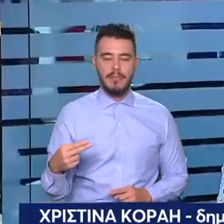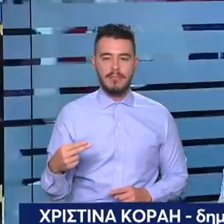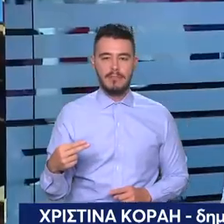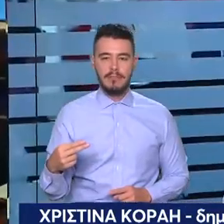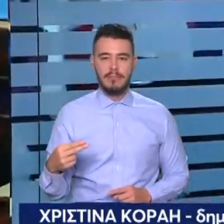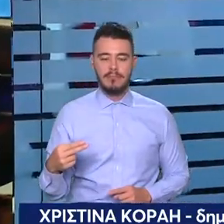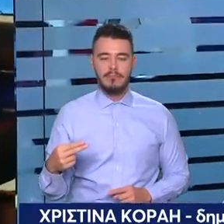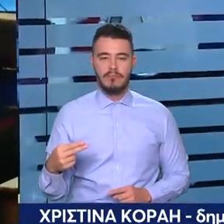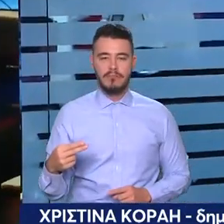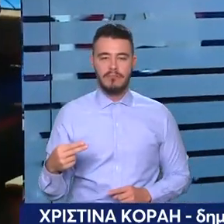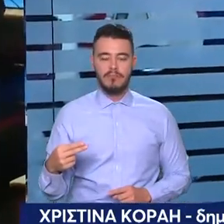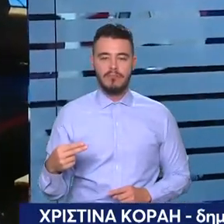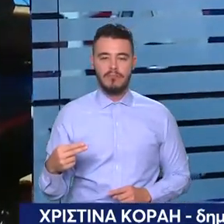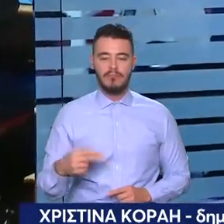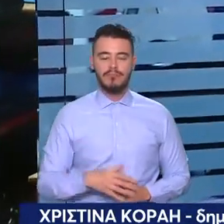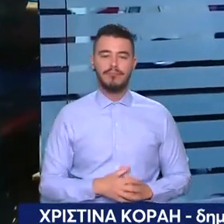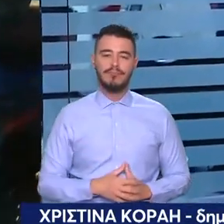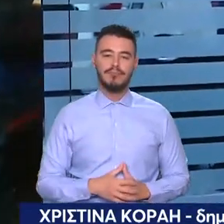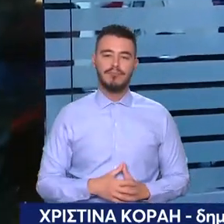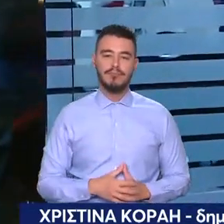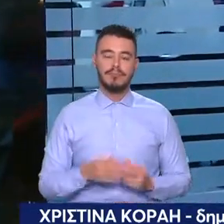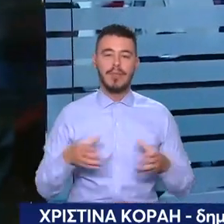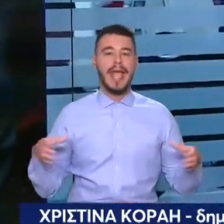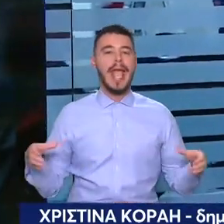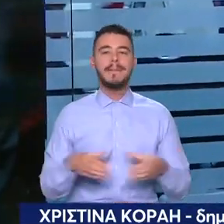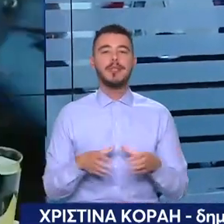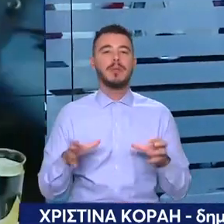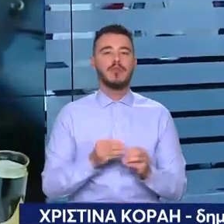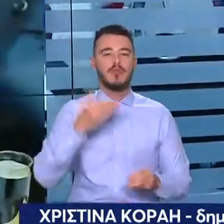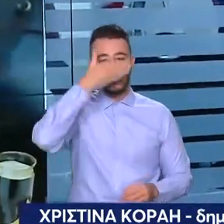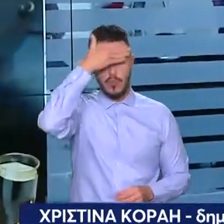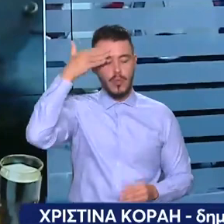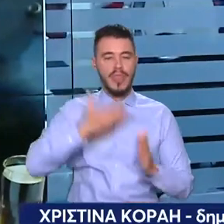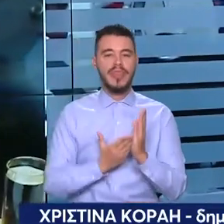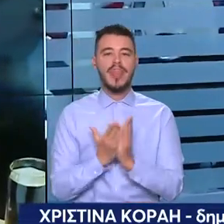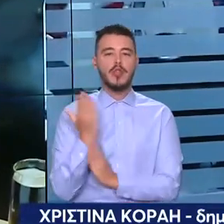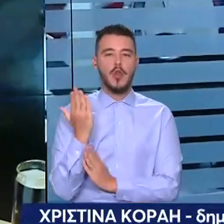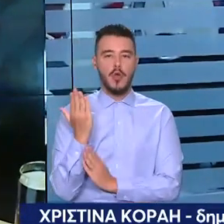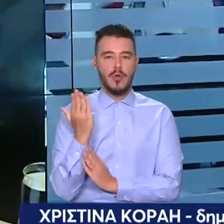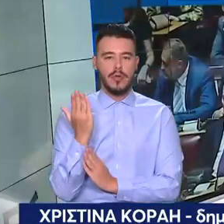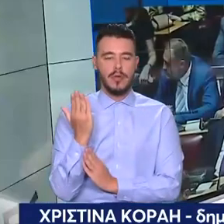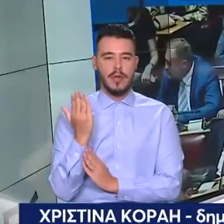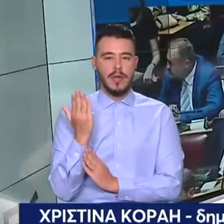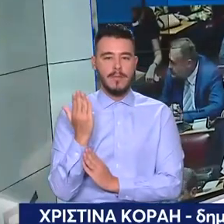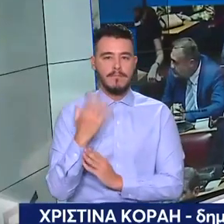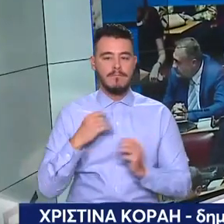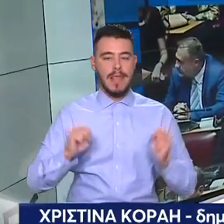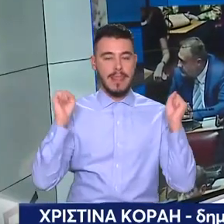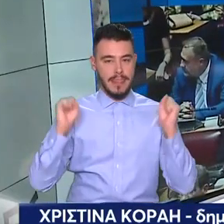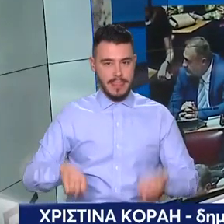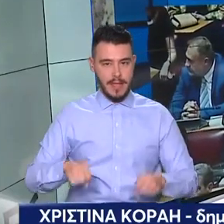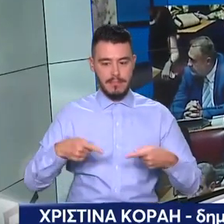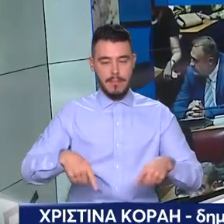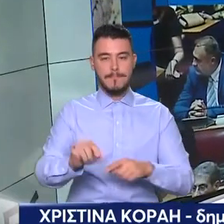ομόφωνη εισήγηση της Επιτροπής Δεοντολογίας, θα ψηφίσουν οι 300 της Ελληνικής